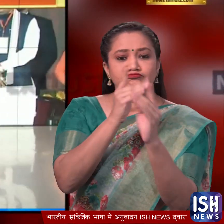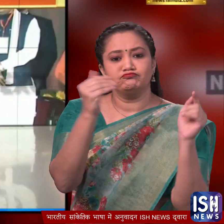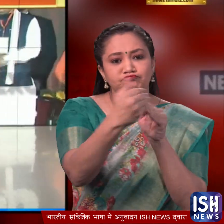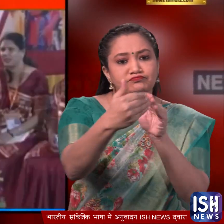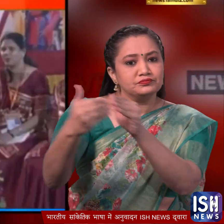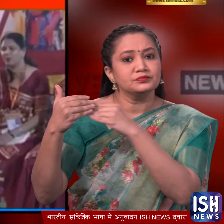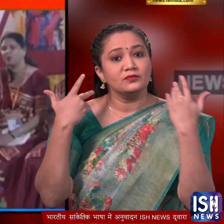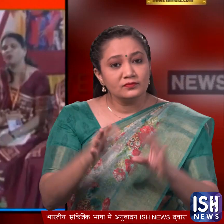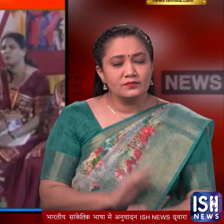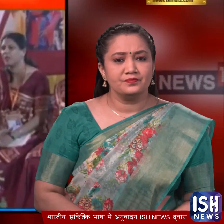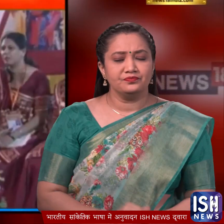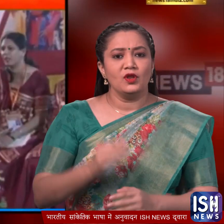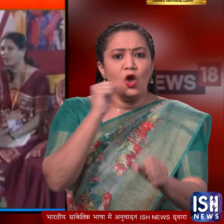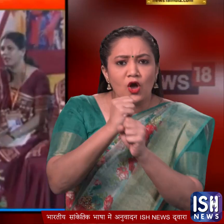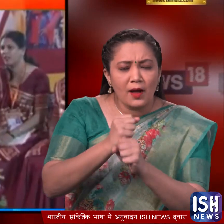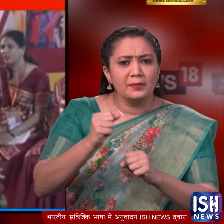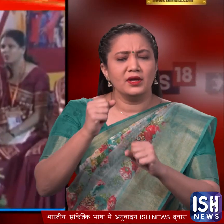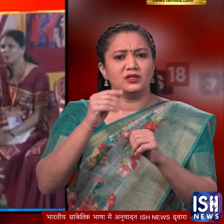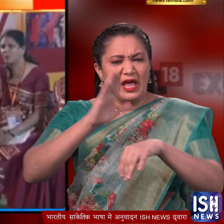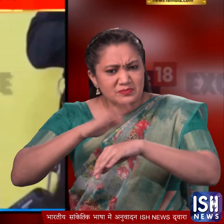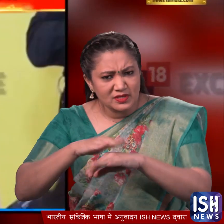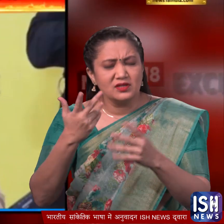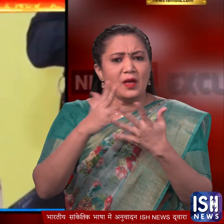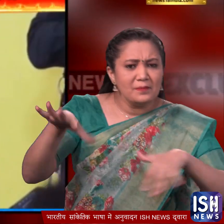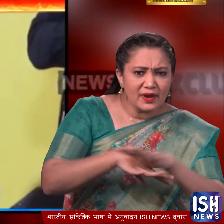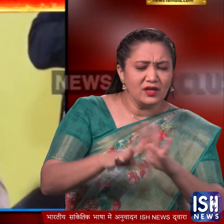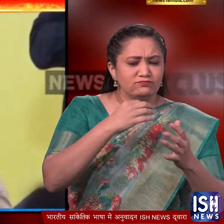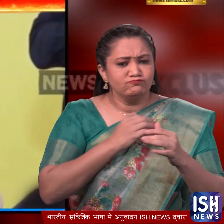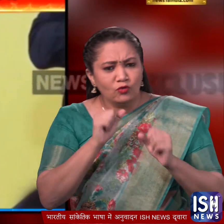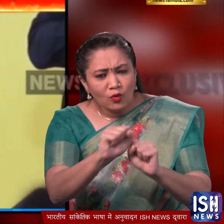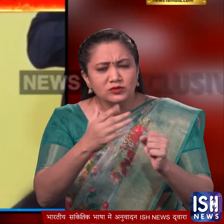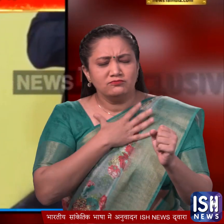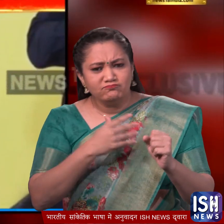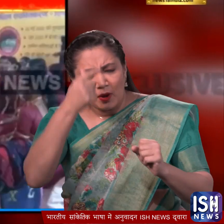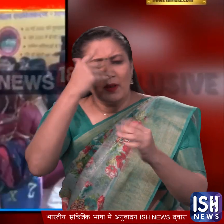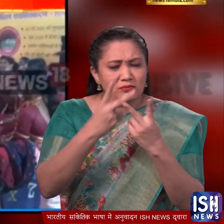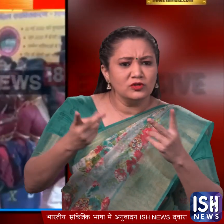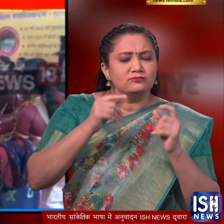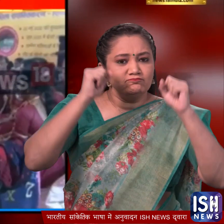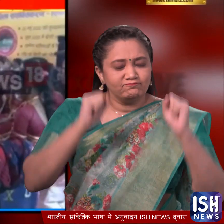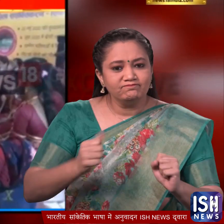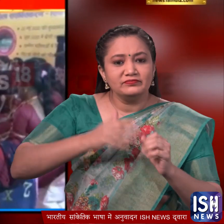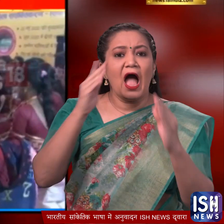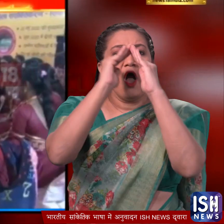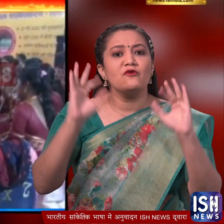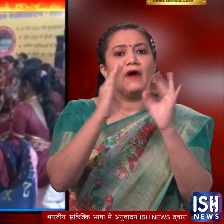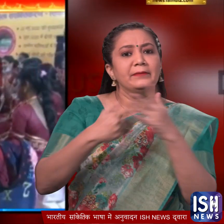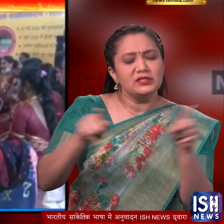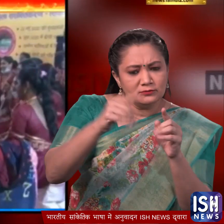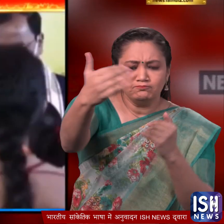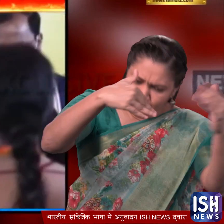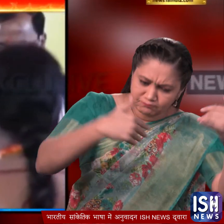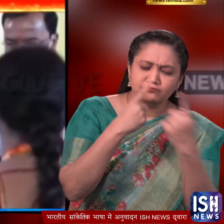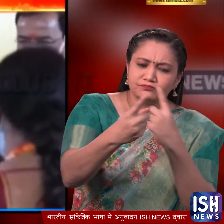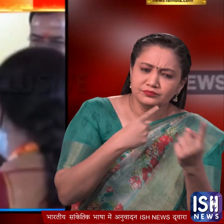हुए और सरकारी योजनाओं पर उनके अनुभव जानने और सुख दुख को साझा करने के लिए घर के मुखिया की तरह उन्हें बातचीत के लिए अपने करीब